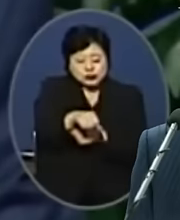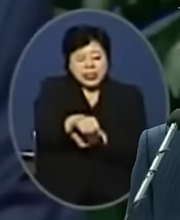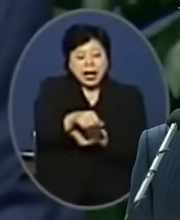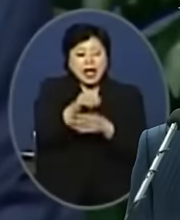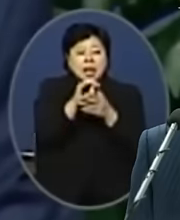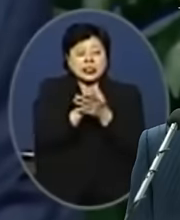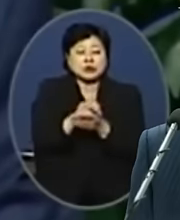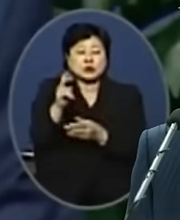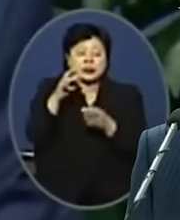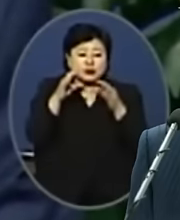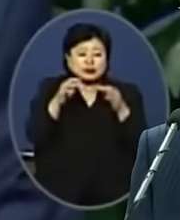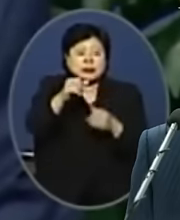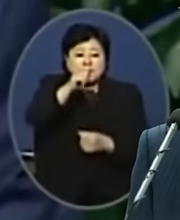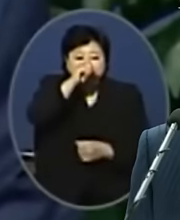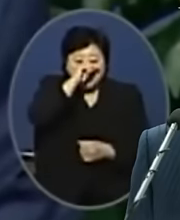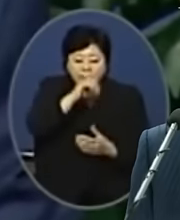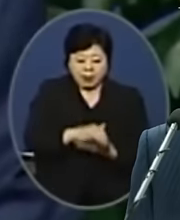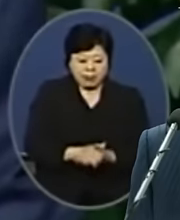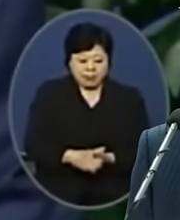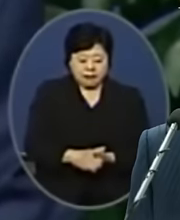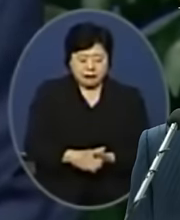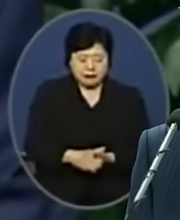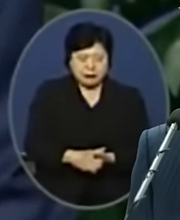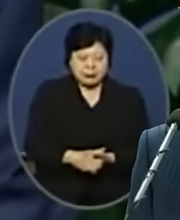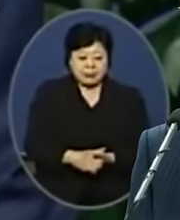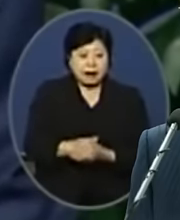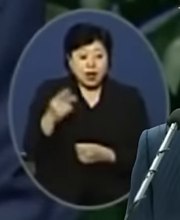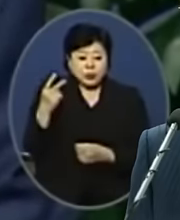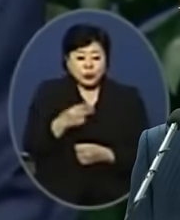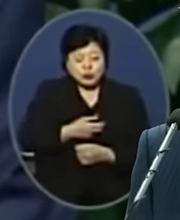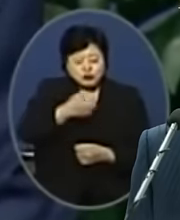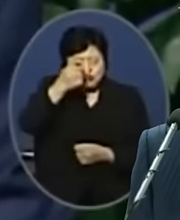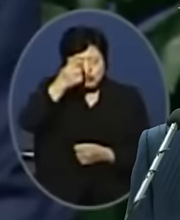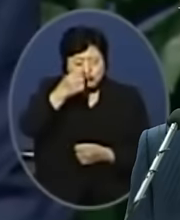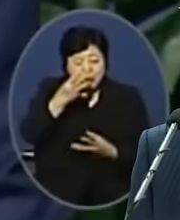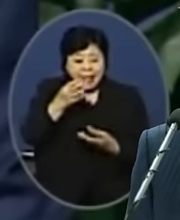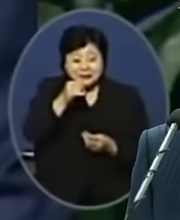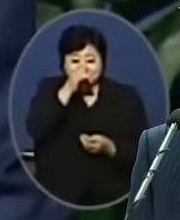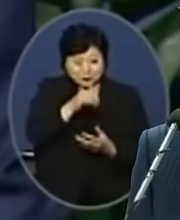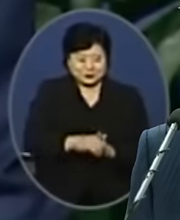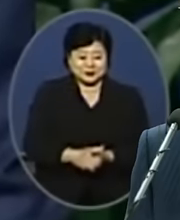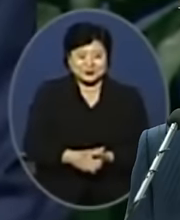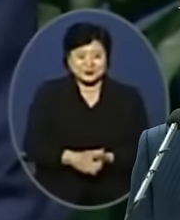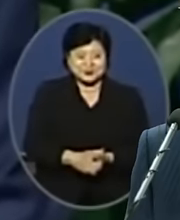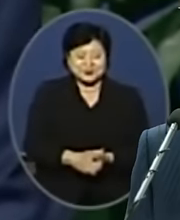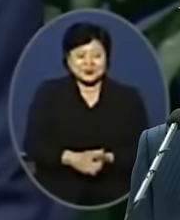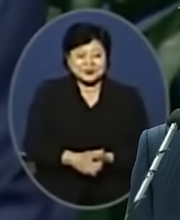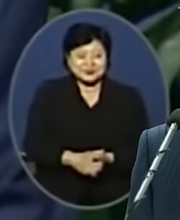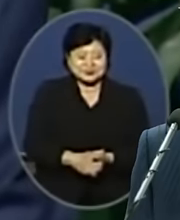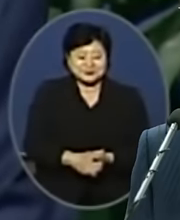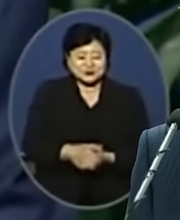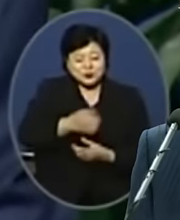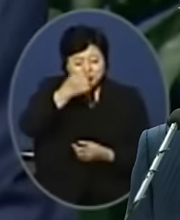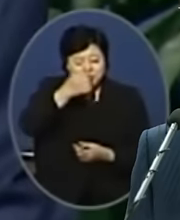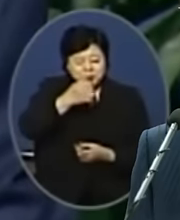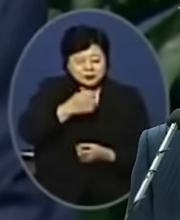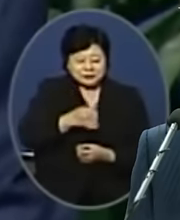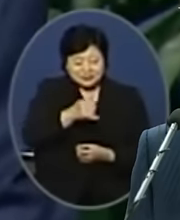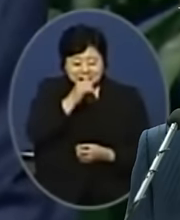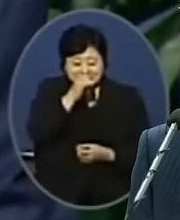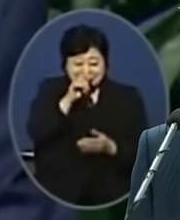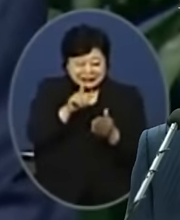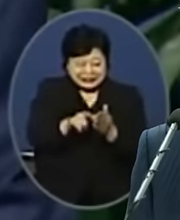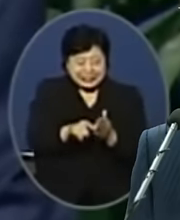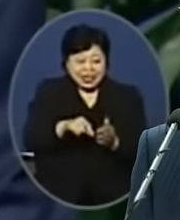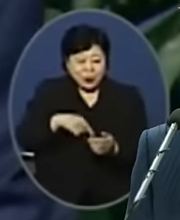기도하고 찬송하고 그리고 또 꿈을 잘 꾸었습니다. 그래서 꿈을 꾸면 그